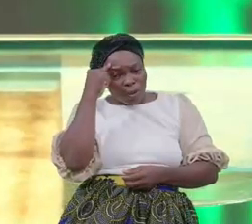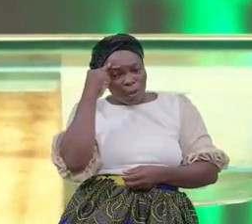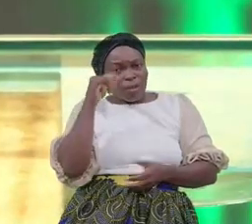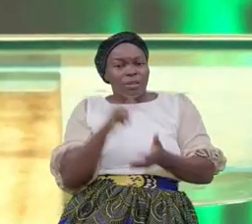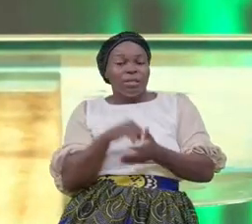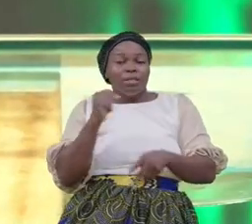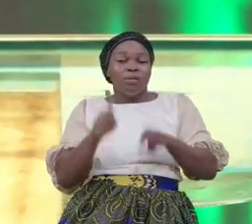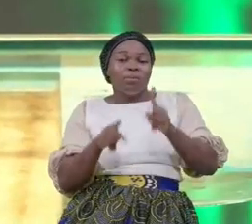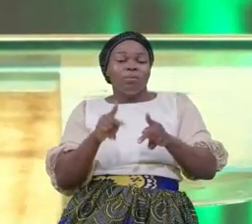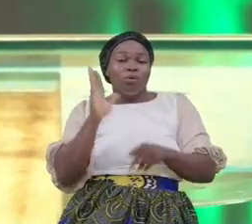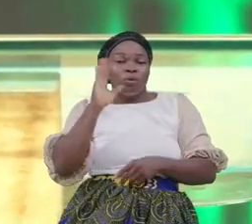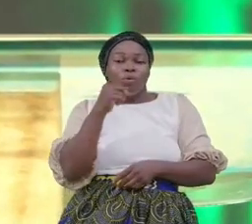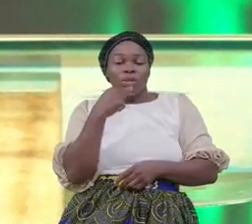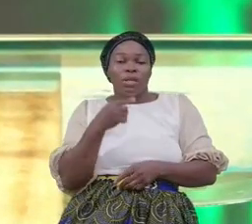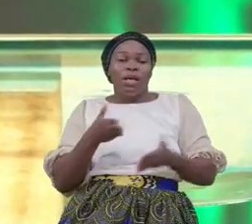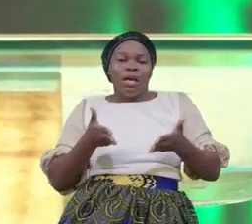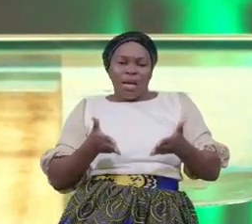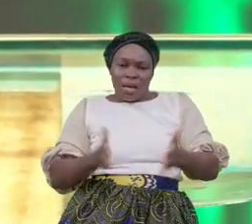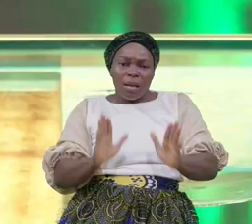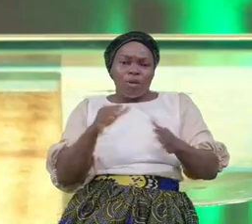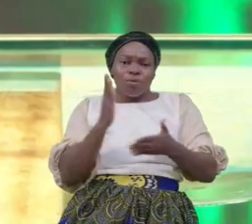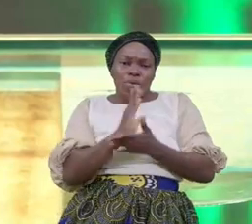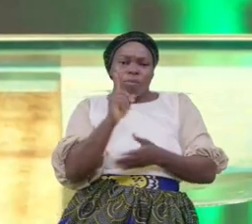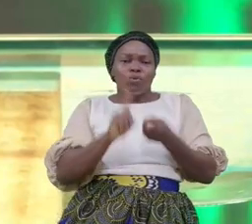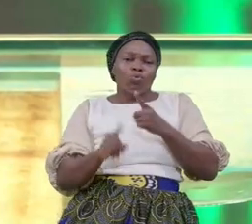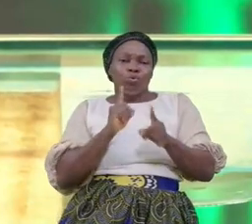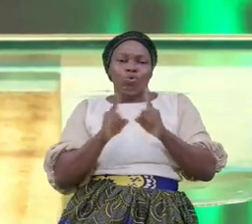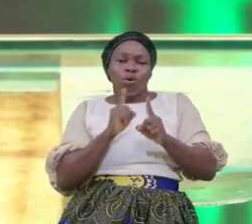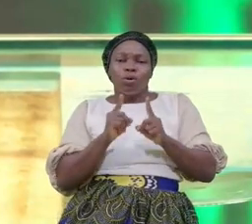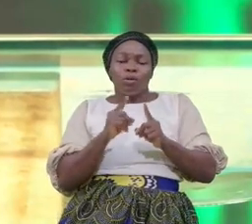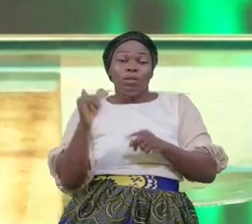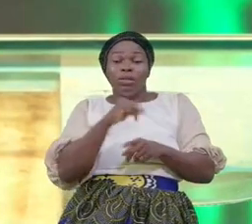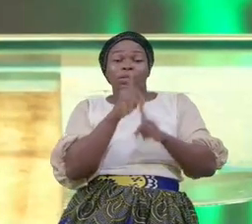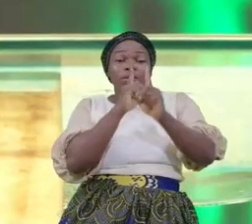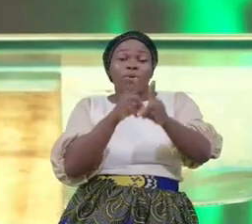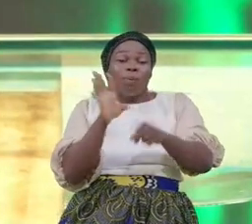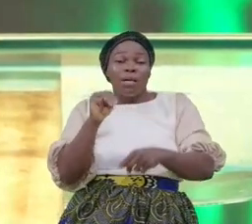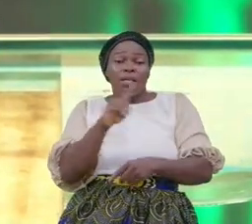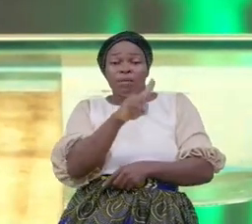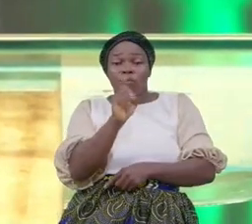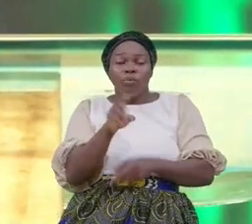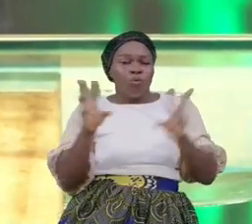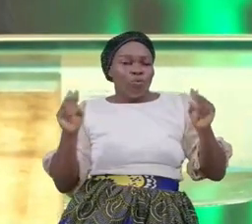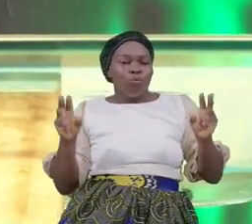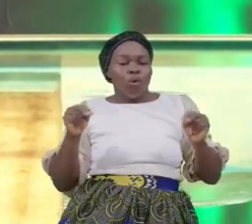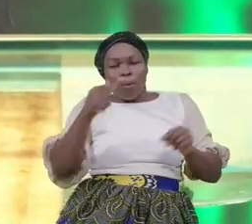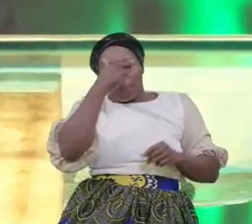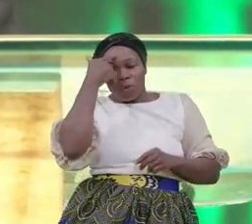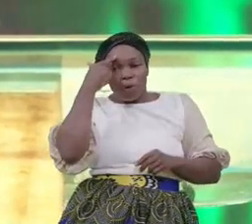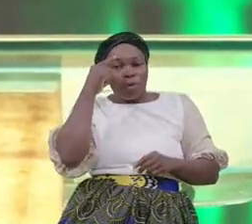dire, il faut lui répondre, non? Est-ce qu'on lui a répliqué? Non! Parce qu'il